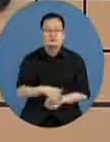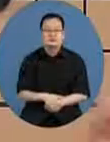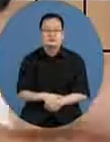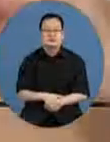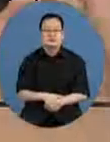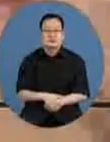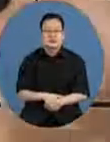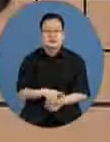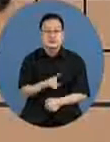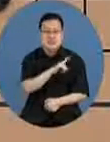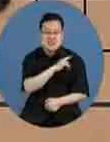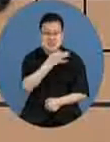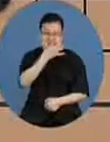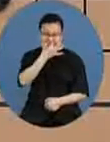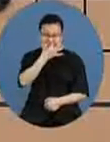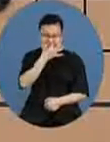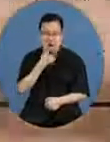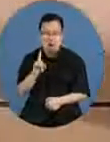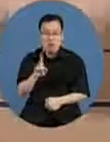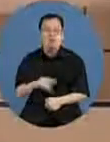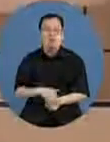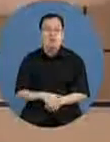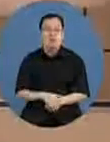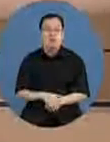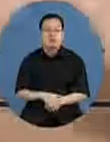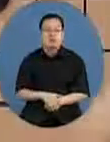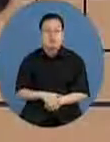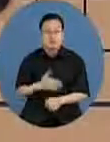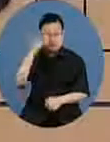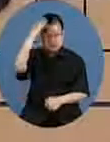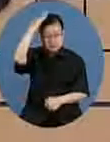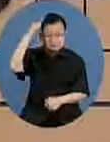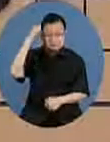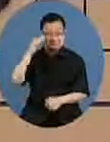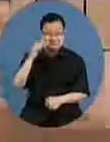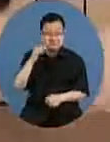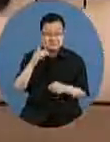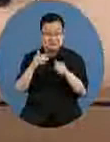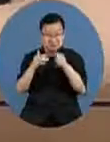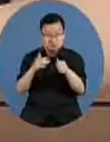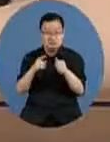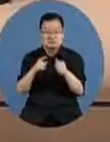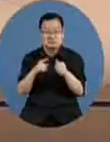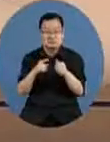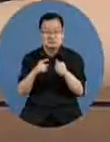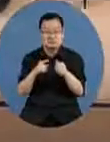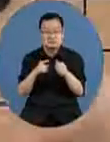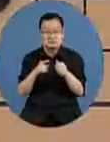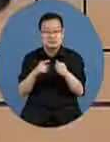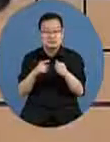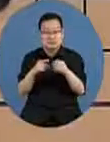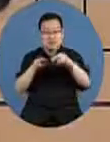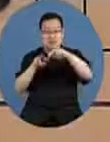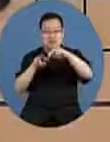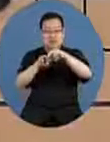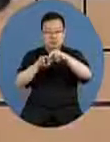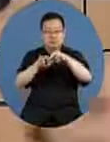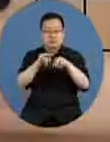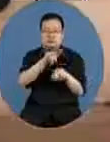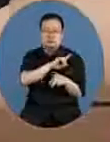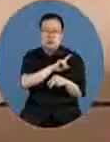자, 가장 욕심을 내서 흙이 이곳을 이어준다면 네, 끊는 수가 좋은 수가